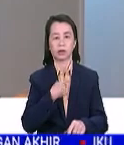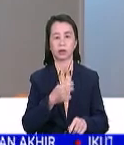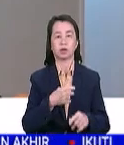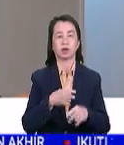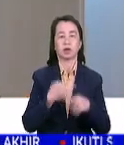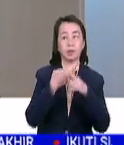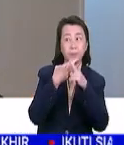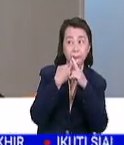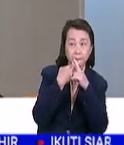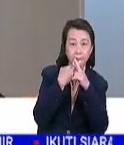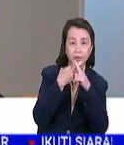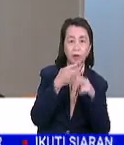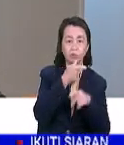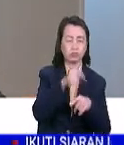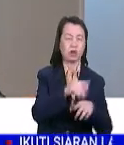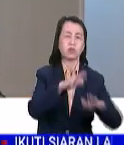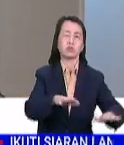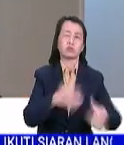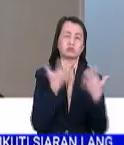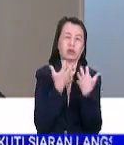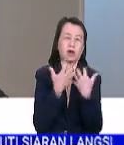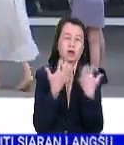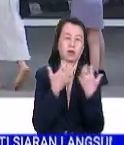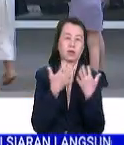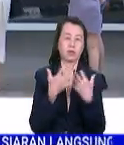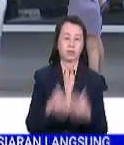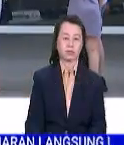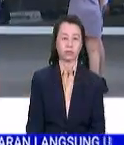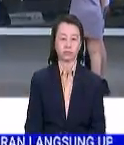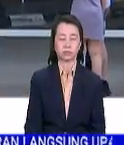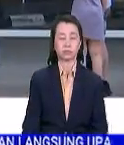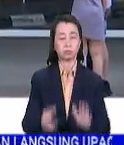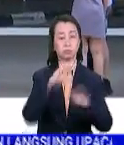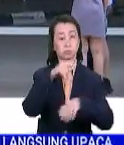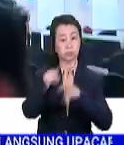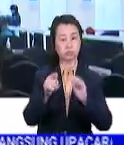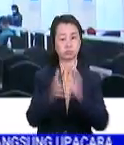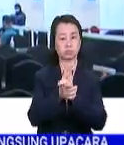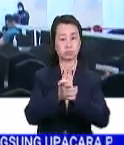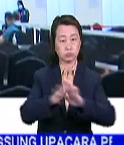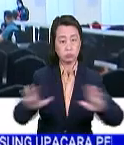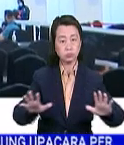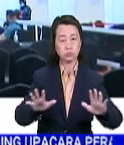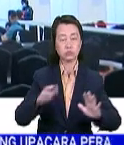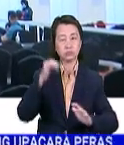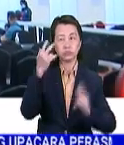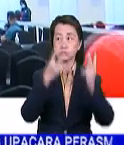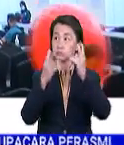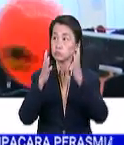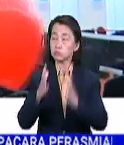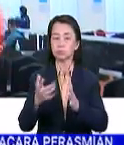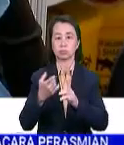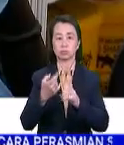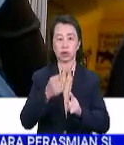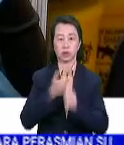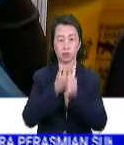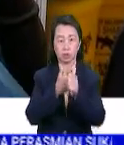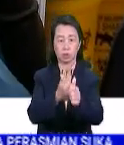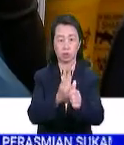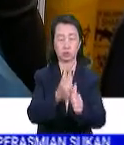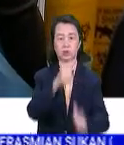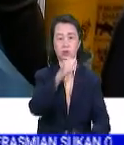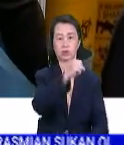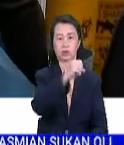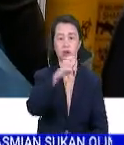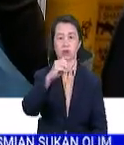sikit lah, so dia tak takut, build dia punya confidence sikit lah. Soal keselamatan dan keselesaan pengunjung terutama dari segi pematuhan prosedur